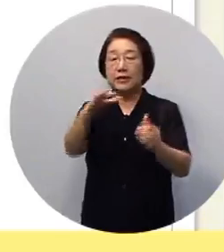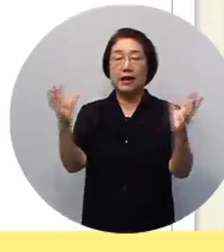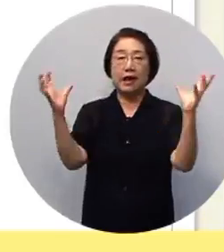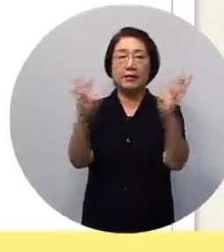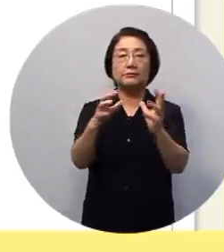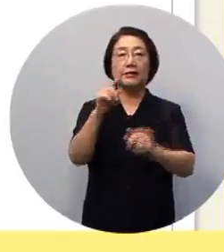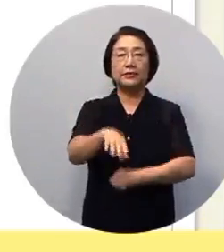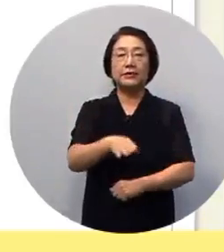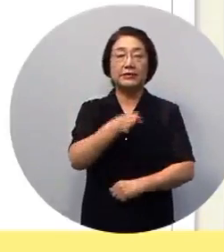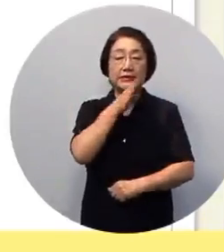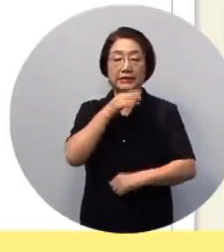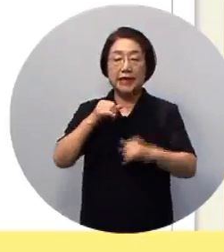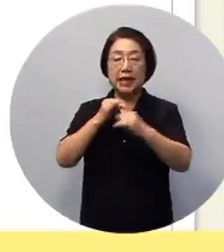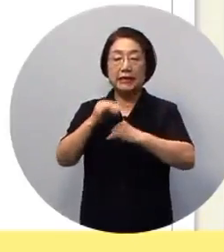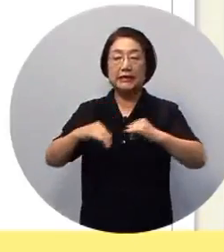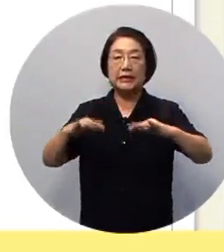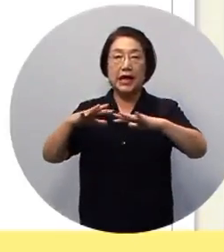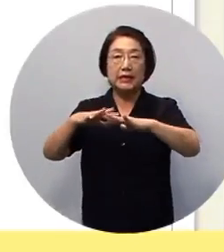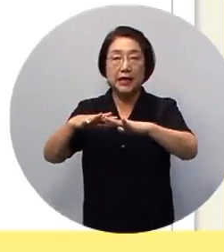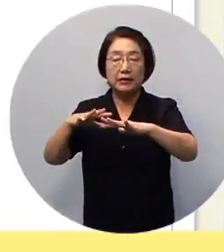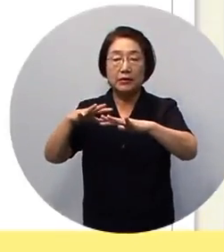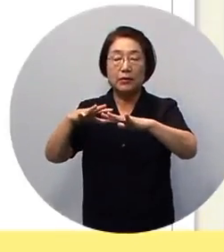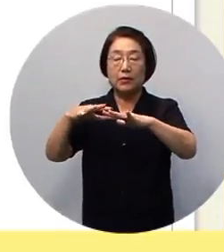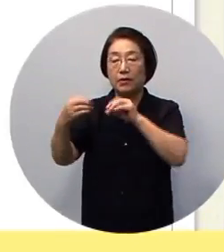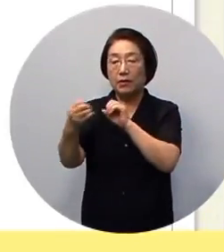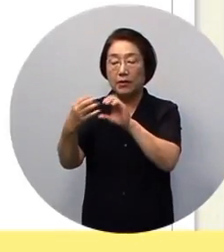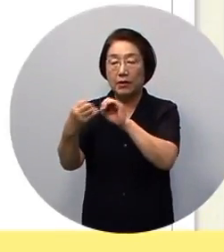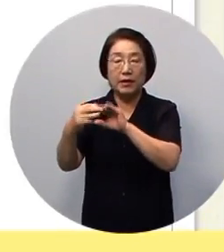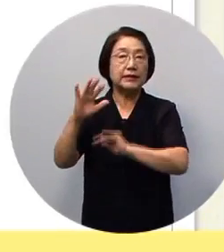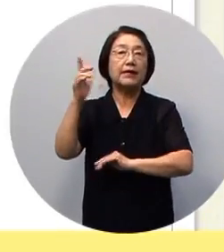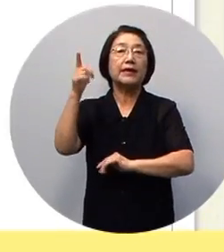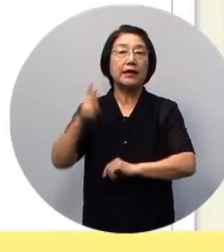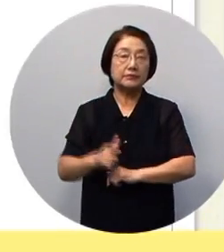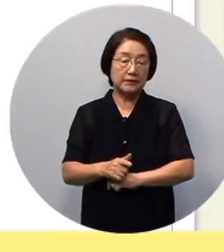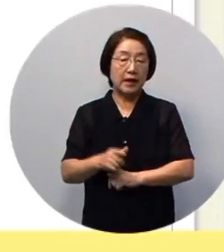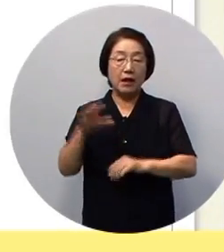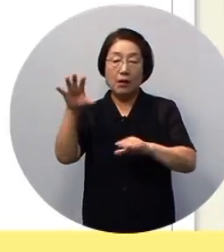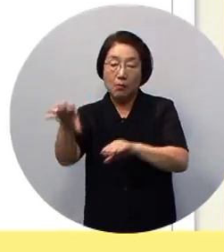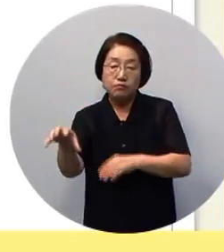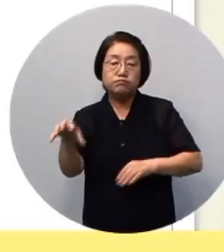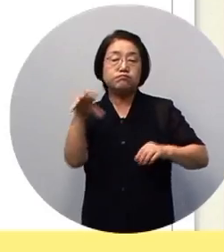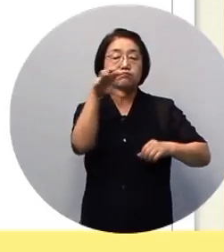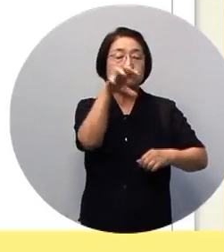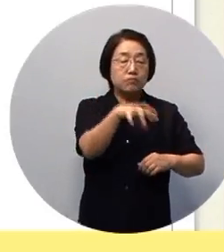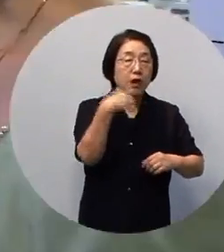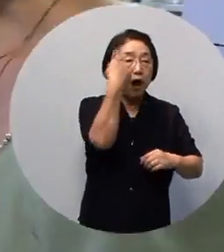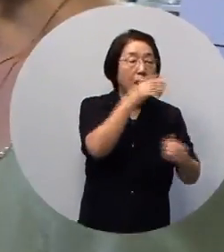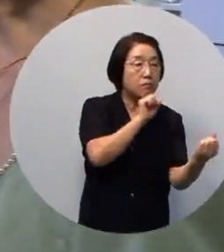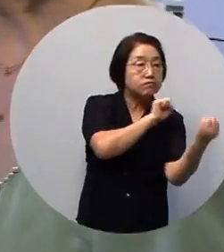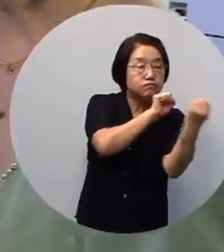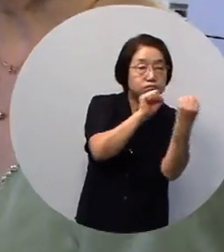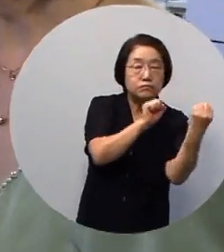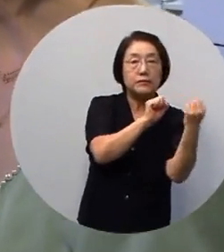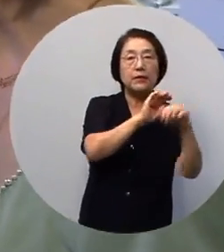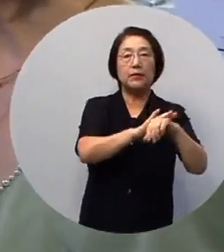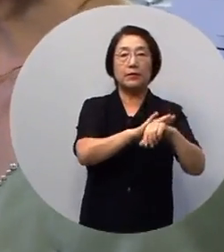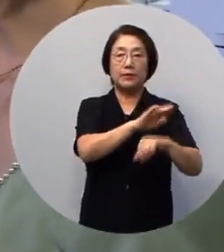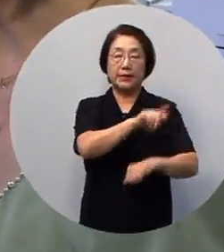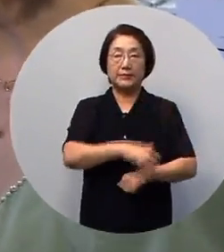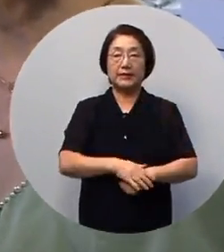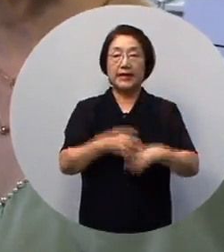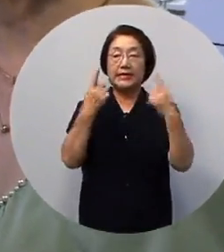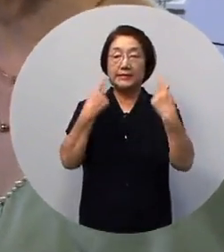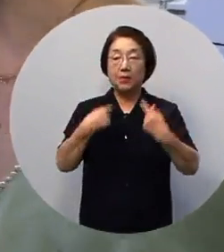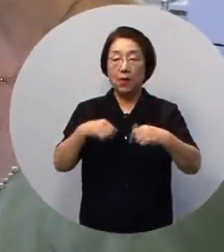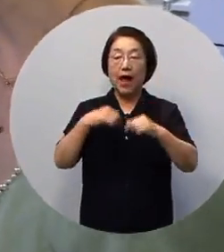にインターネットではなくて顔合わせてちょっとテーマについて意見交換をしてみようというようなイベントになっています。 いつもはネット上のやり取